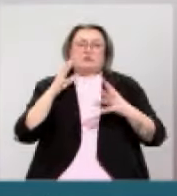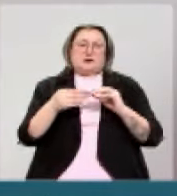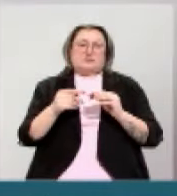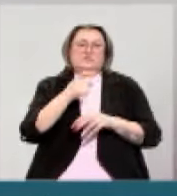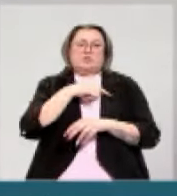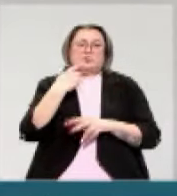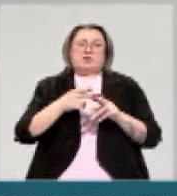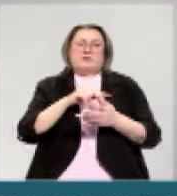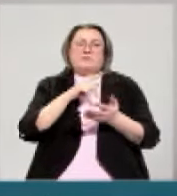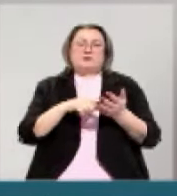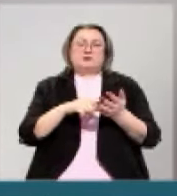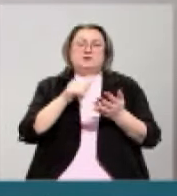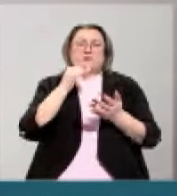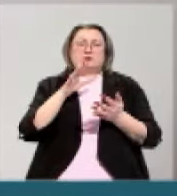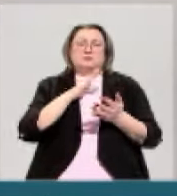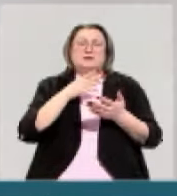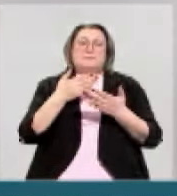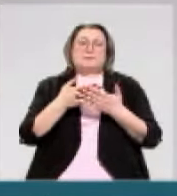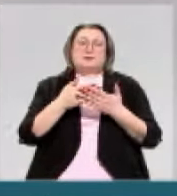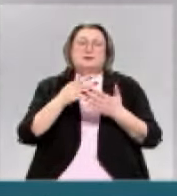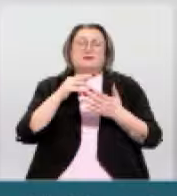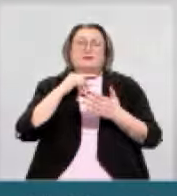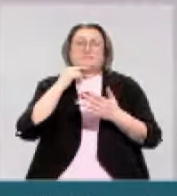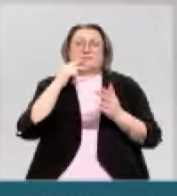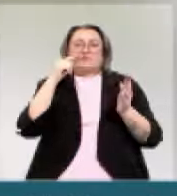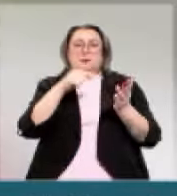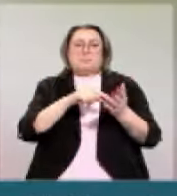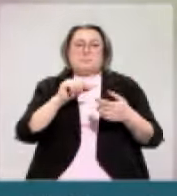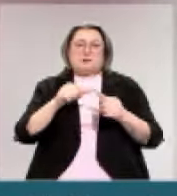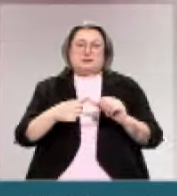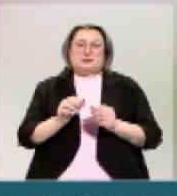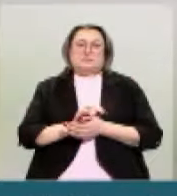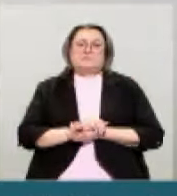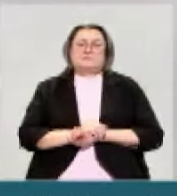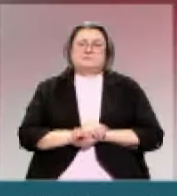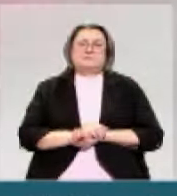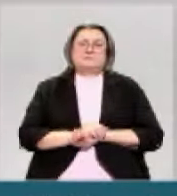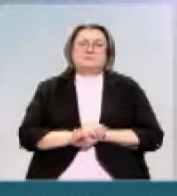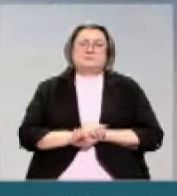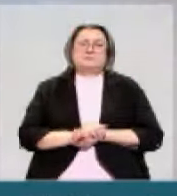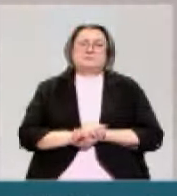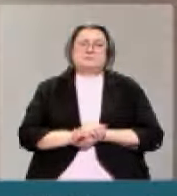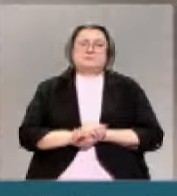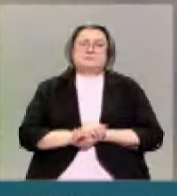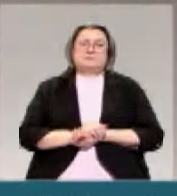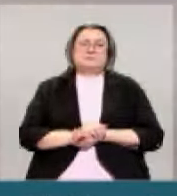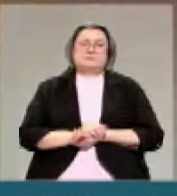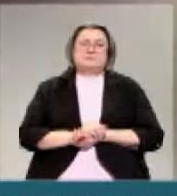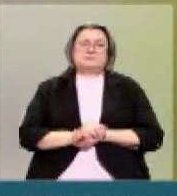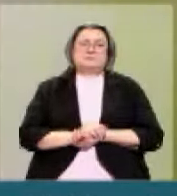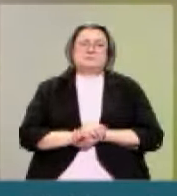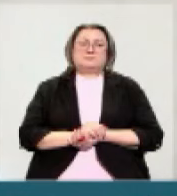бағытталған бағдарламалардың нәтиже бермегенін де осыдан көруге болады. Бұл мәселе мұқият көңіл бөлмесек болмайды, деді депутат.